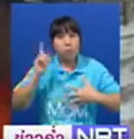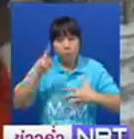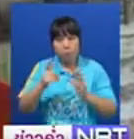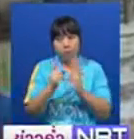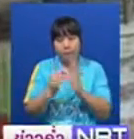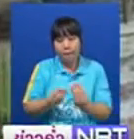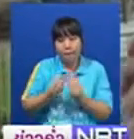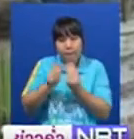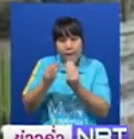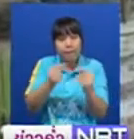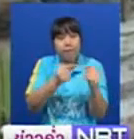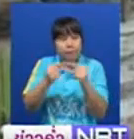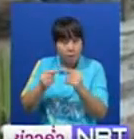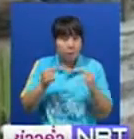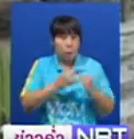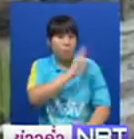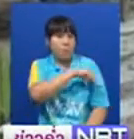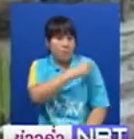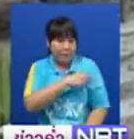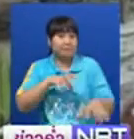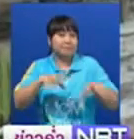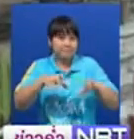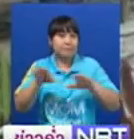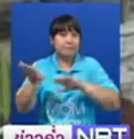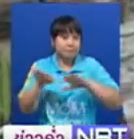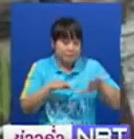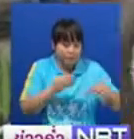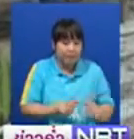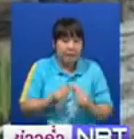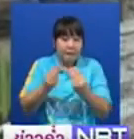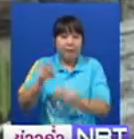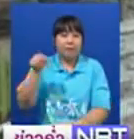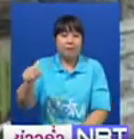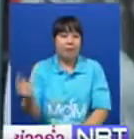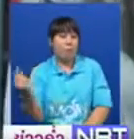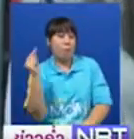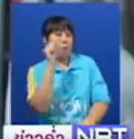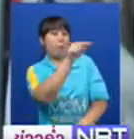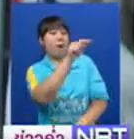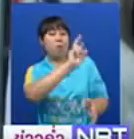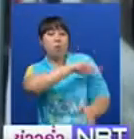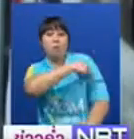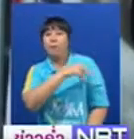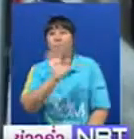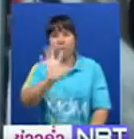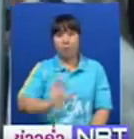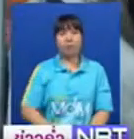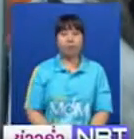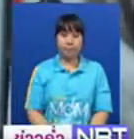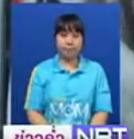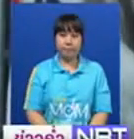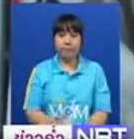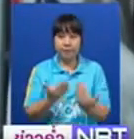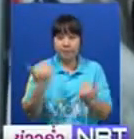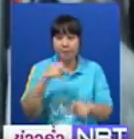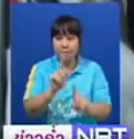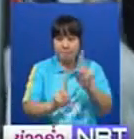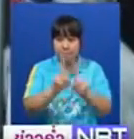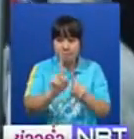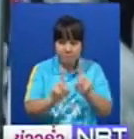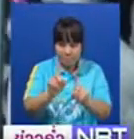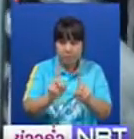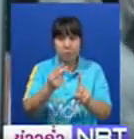าต่อเนื่องอันนี้ก็ทางทีมแพทย์ก็จะเตรียมยาอะไรมาให้คนไข้ไม่ต้องเดินทางไปเอาที่นู่นมา หลังจากนี้จะมีการประเมินในพื้น